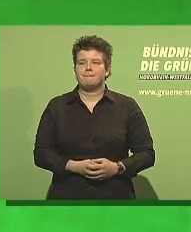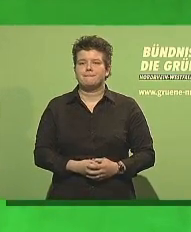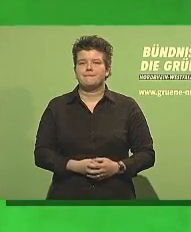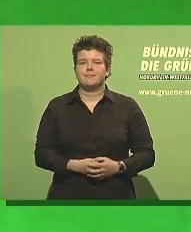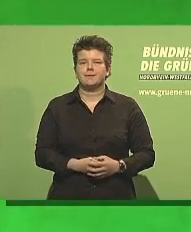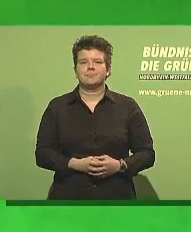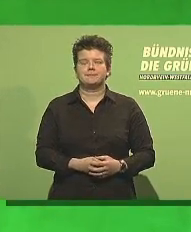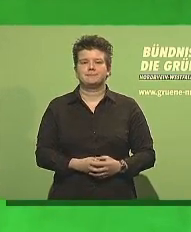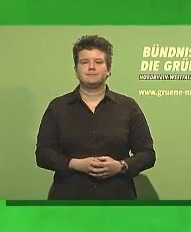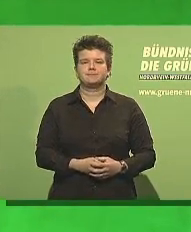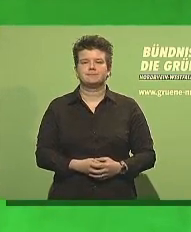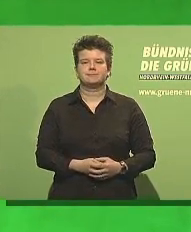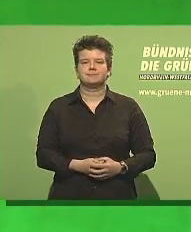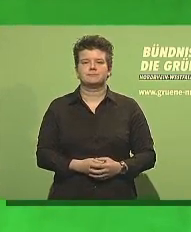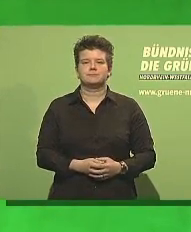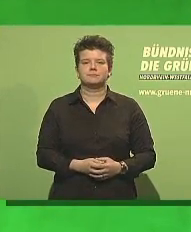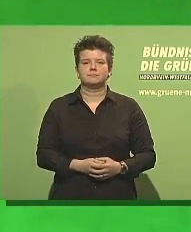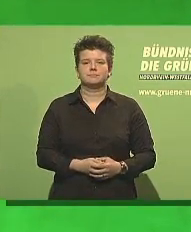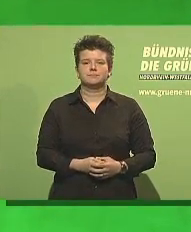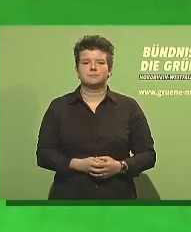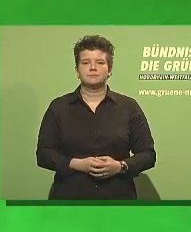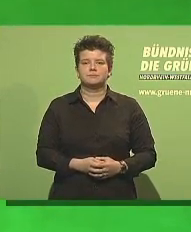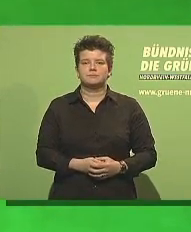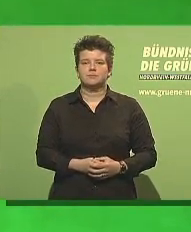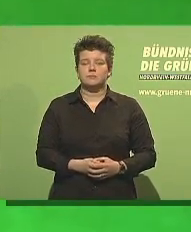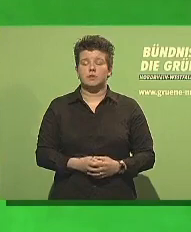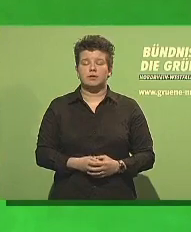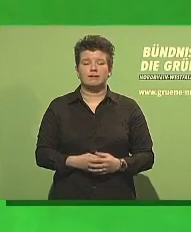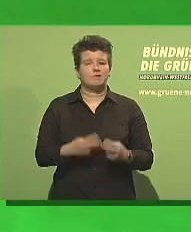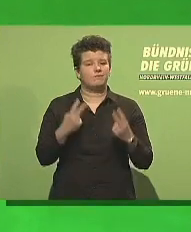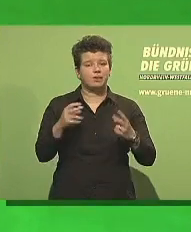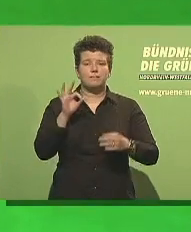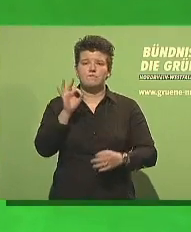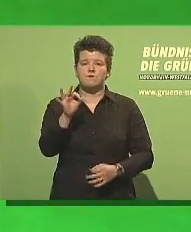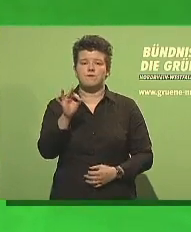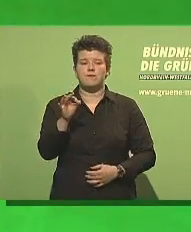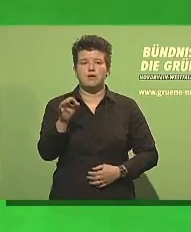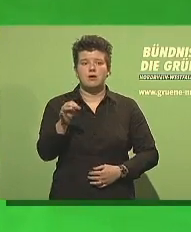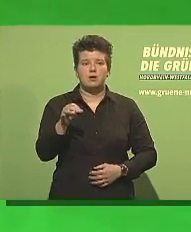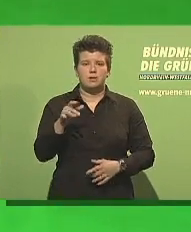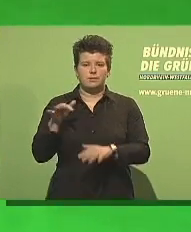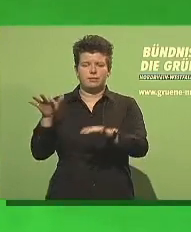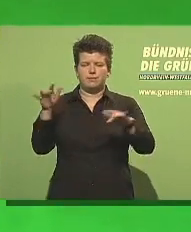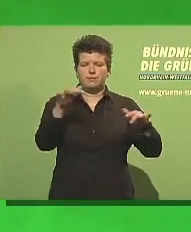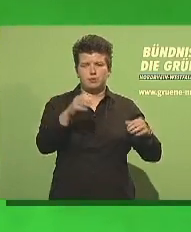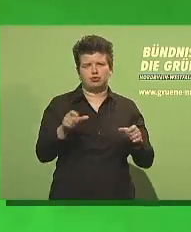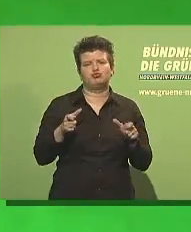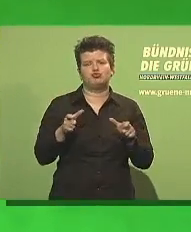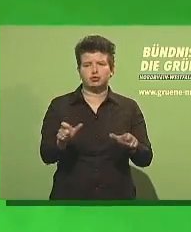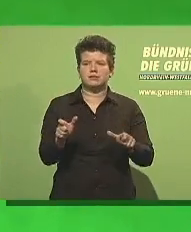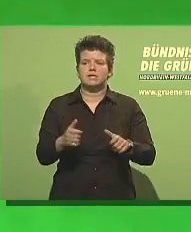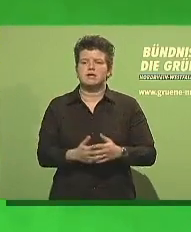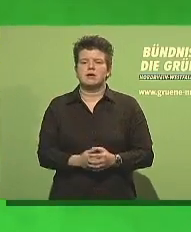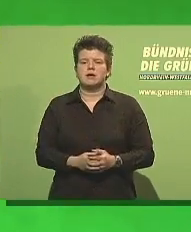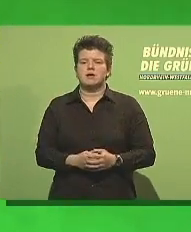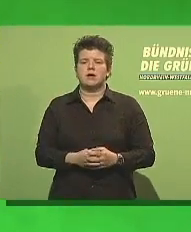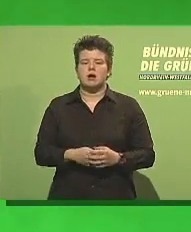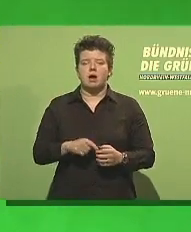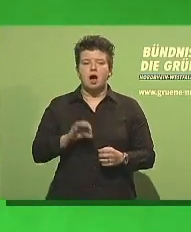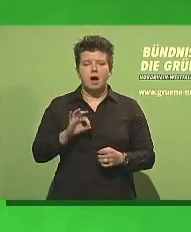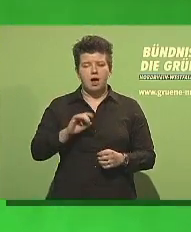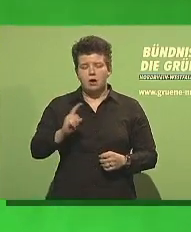Und das ist nicht nur ein großer Beitrag für den Klimaschutz, es ist auch wirtschaftlich erfolgreich, denn er schafft Hunderttausende von